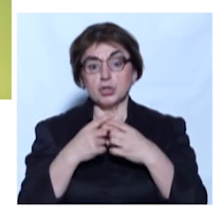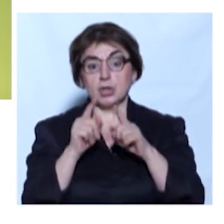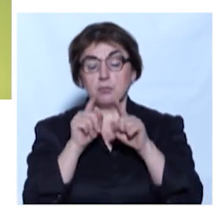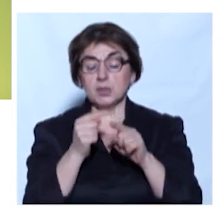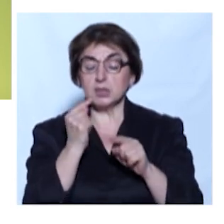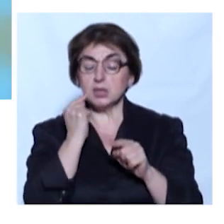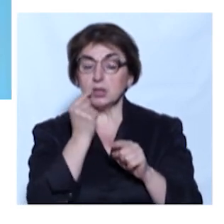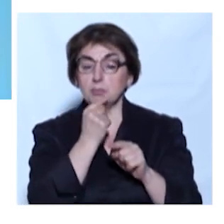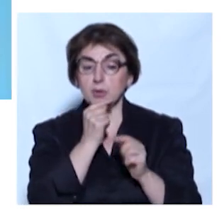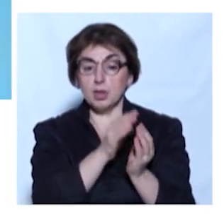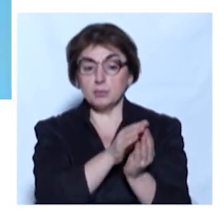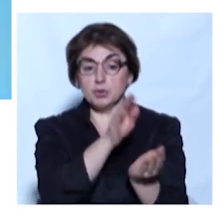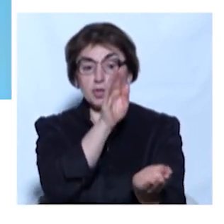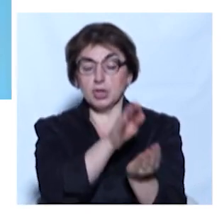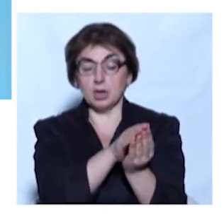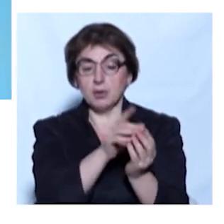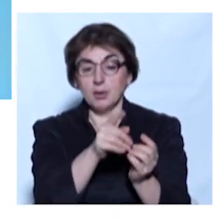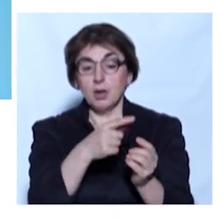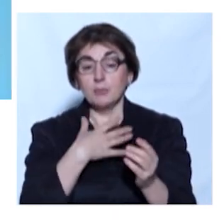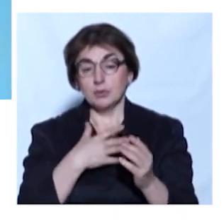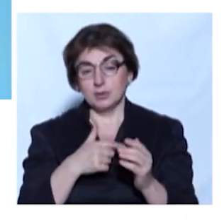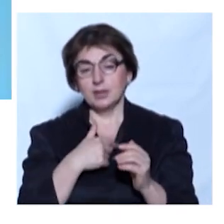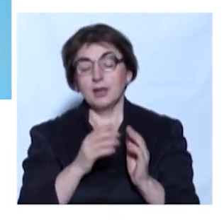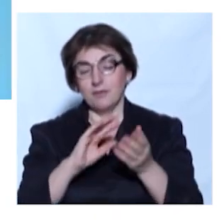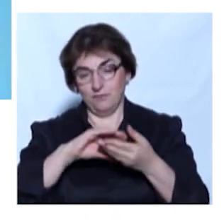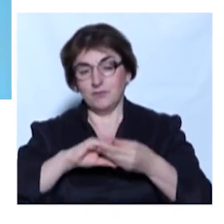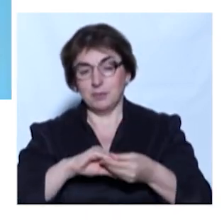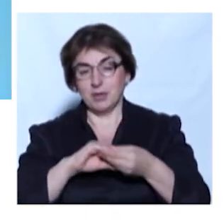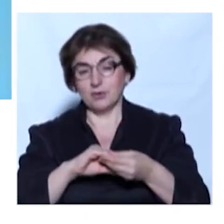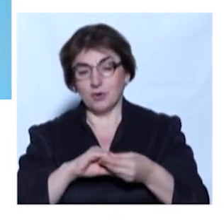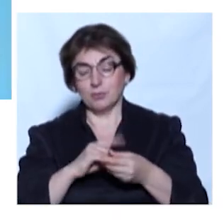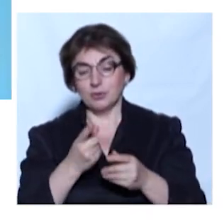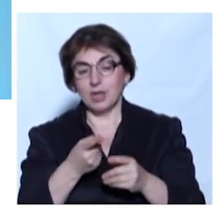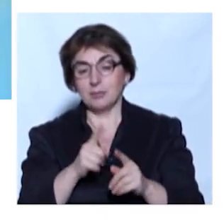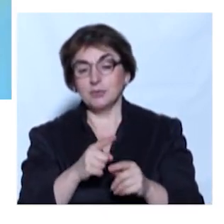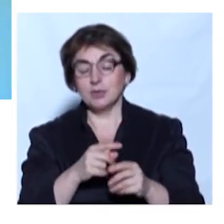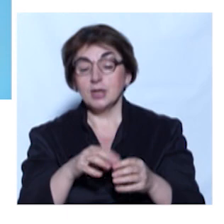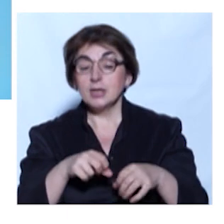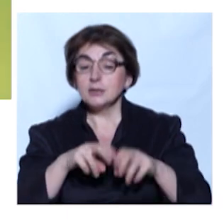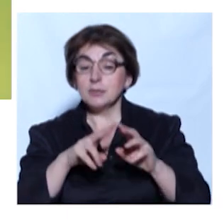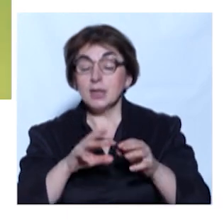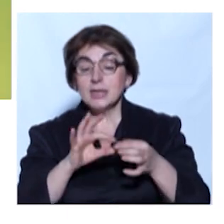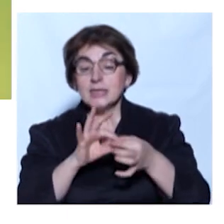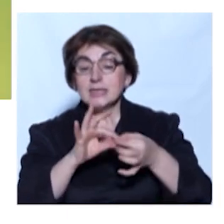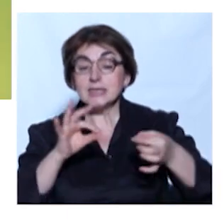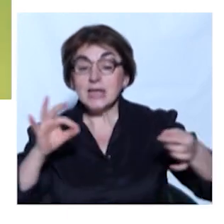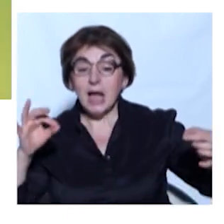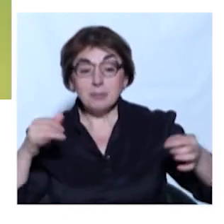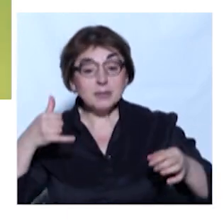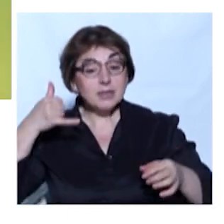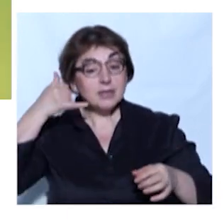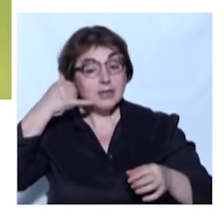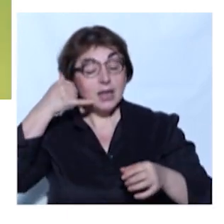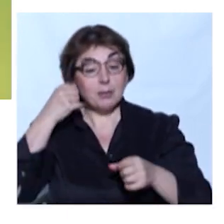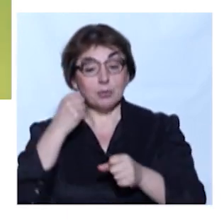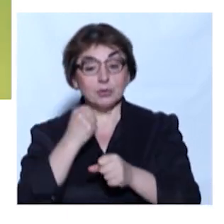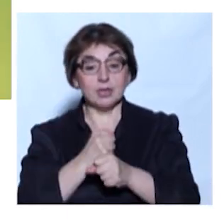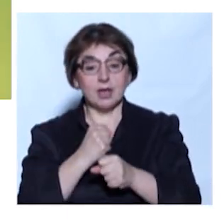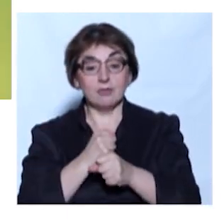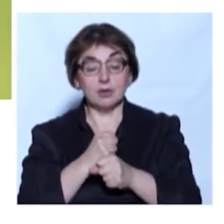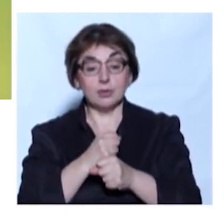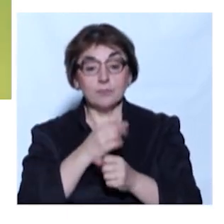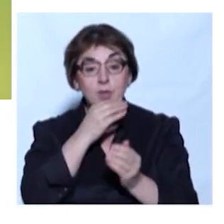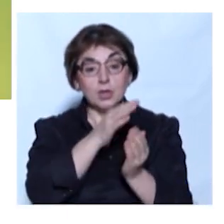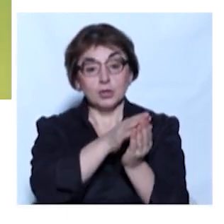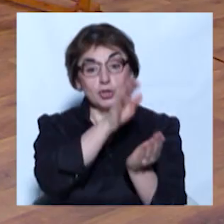ნიანგმა ასეთი რამ შესთავაზა: მოდი ვიმეგობროთ, ოღონდ ამისთვის ძაფის ტელეფონი უნდა შევქმნათო. ნიანგმა თავისი